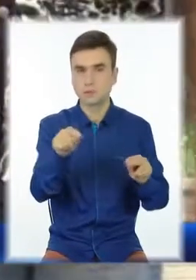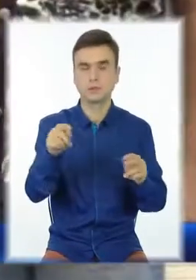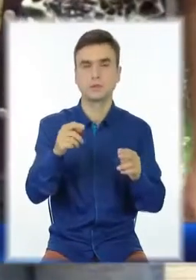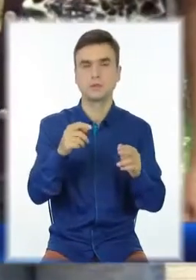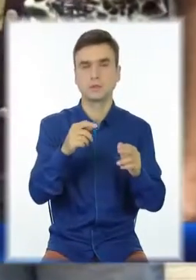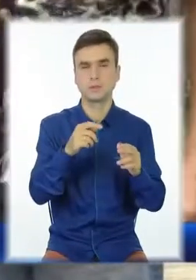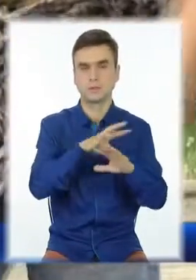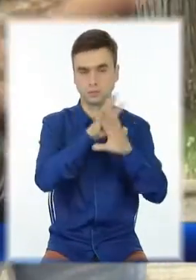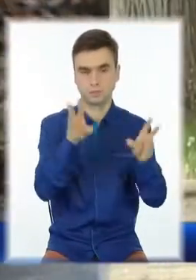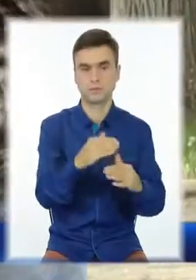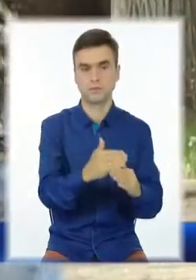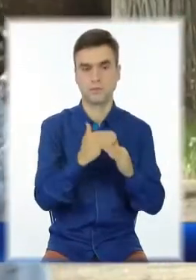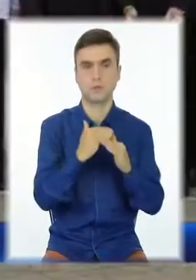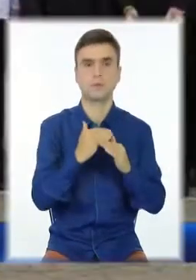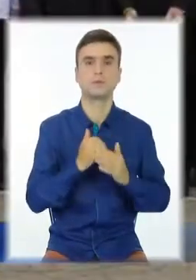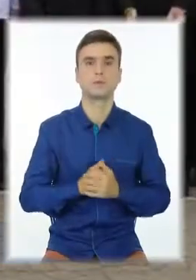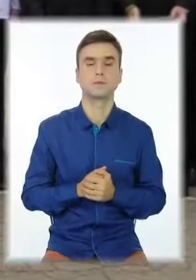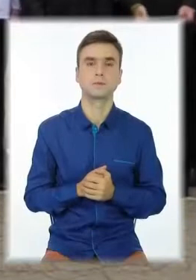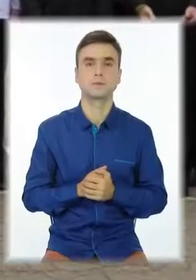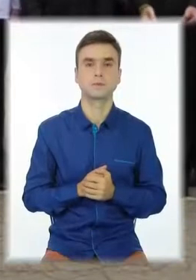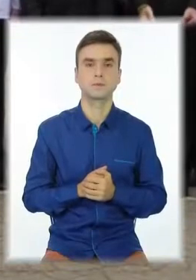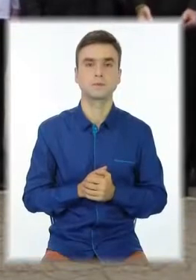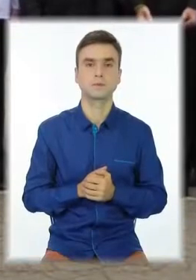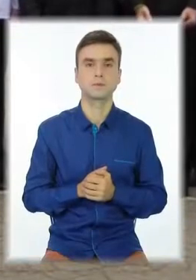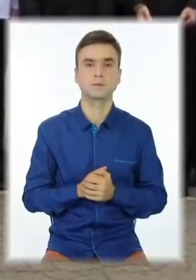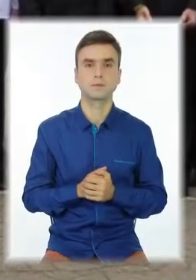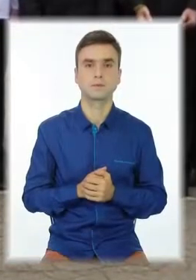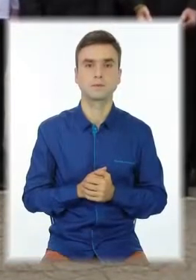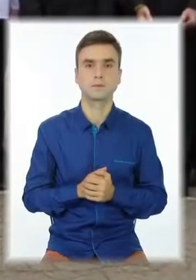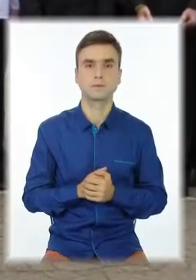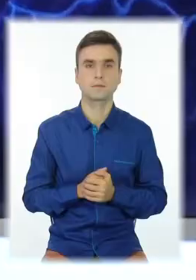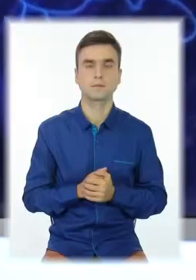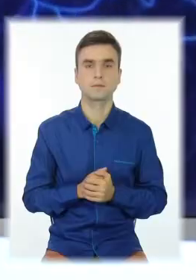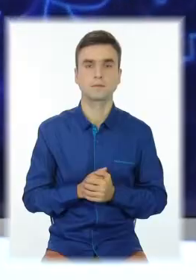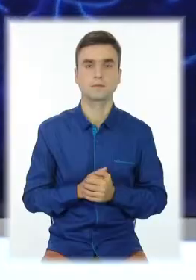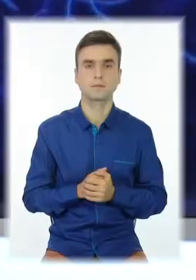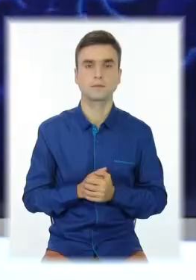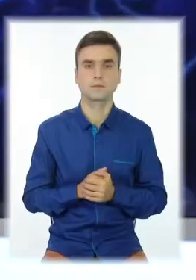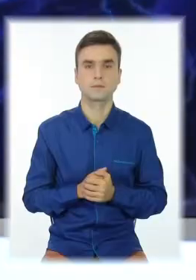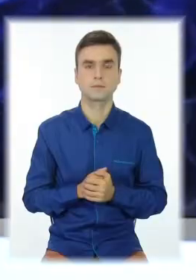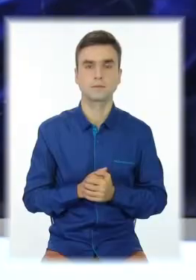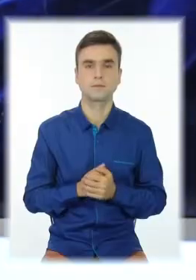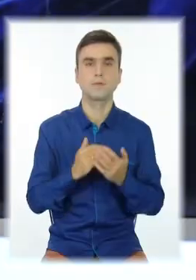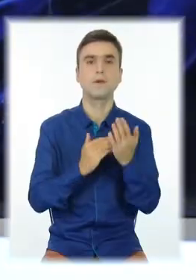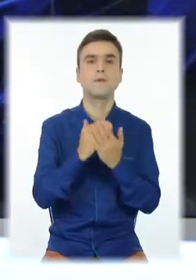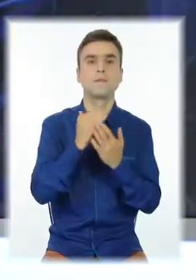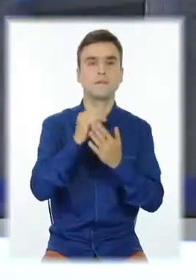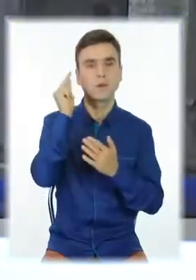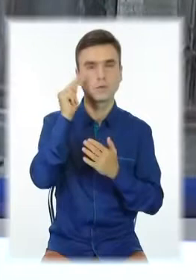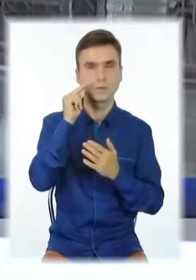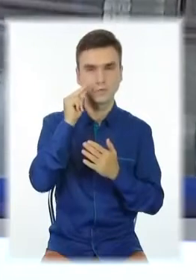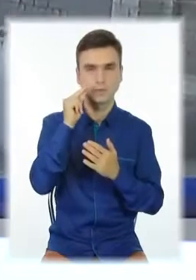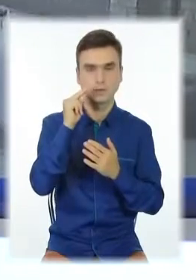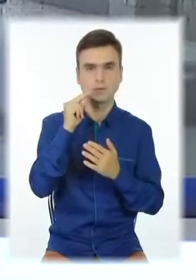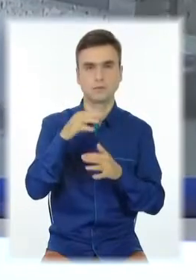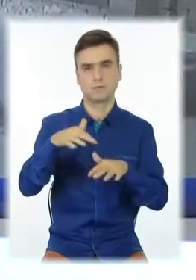а й їхніх батьків. Олена Тринова, Микола Нечепуренко, Перший міський. Студентське життя розпочалося.